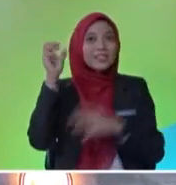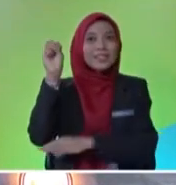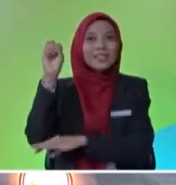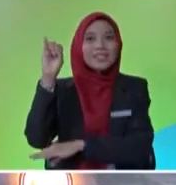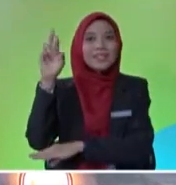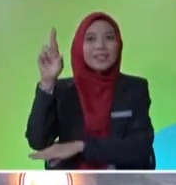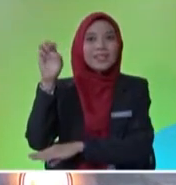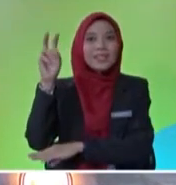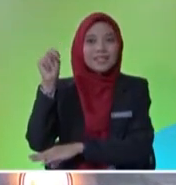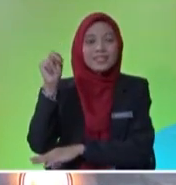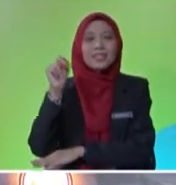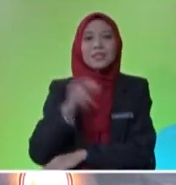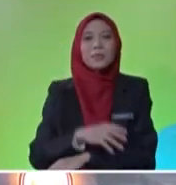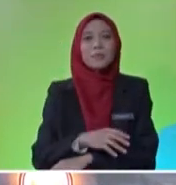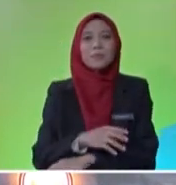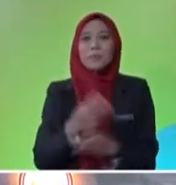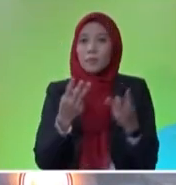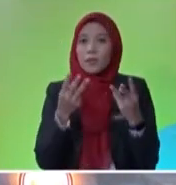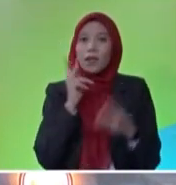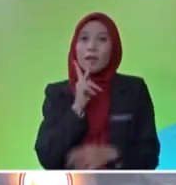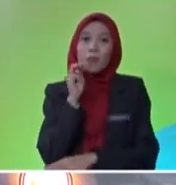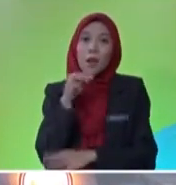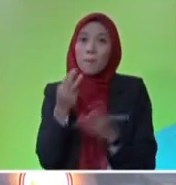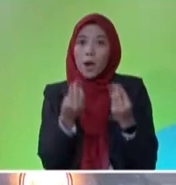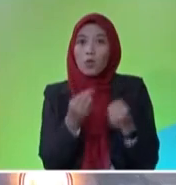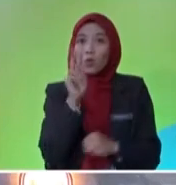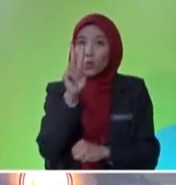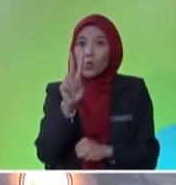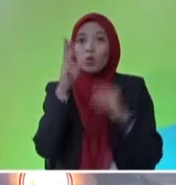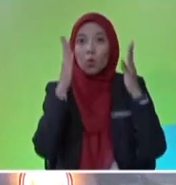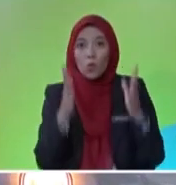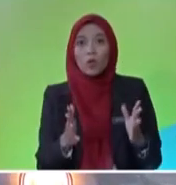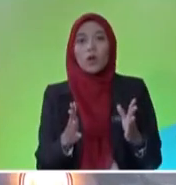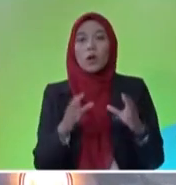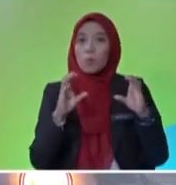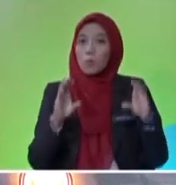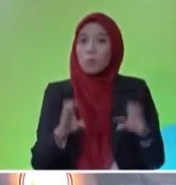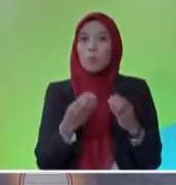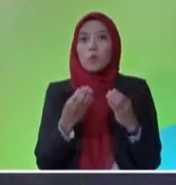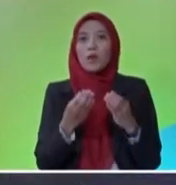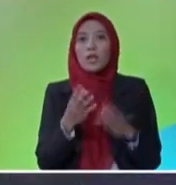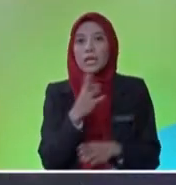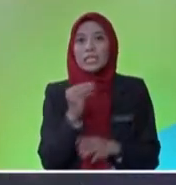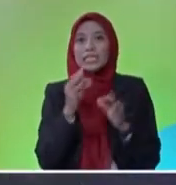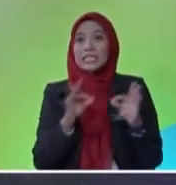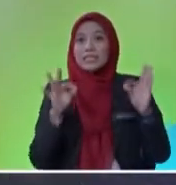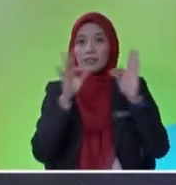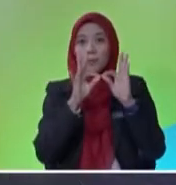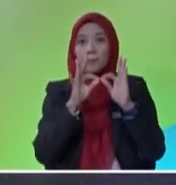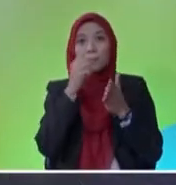kalau Miranda minta enggak pakai do orang daripada mereka untuk buat sedikit kesimpulan apa yang mereka faham dalam tajuk kita kali ini